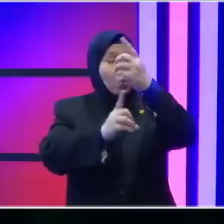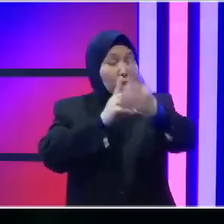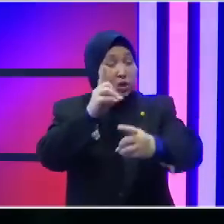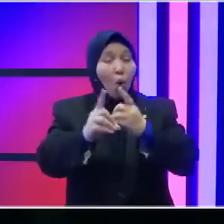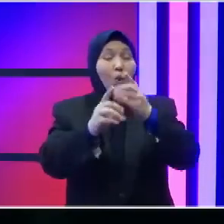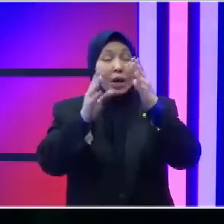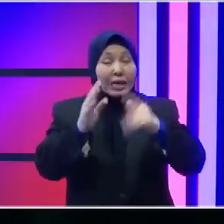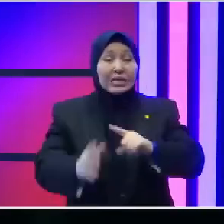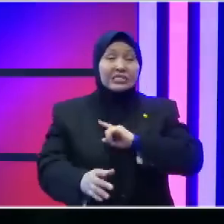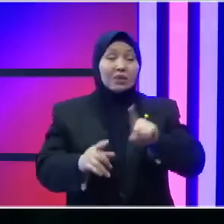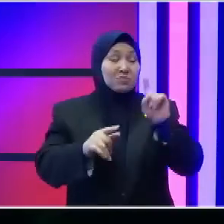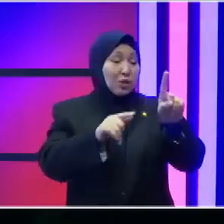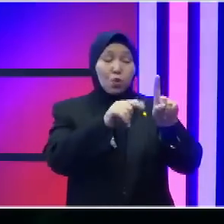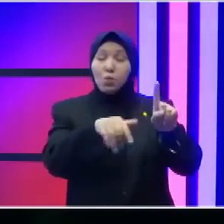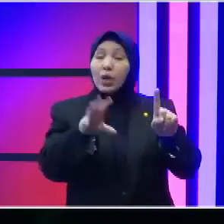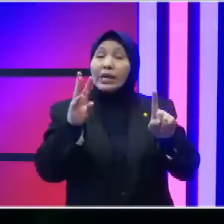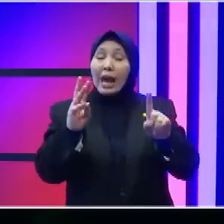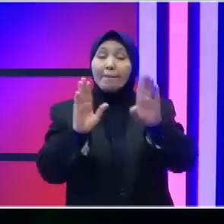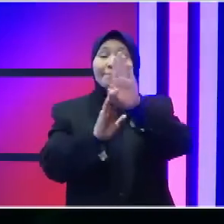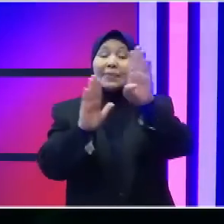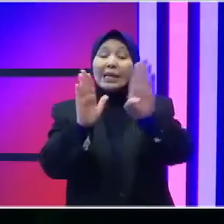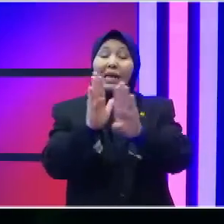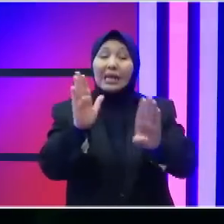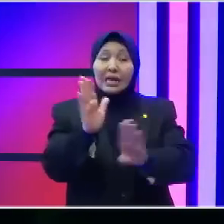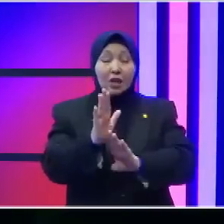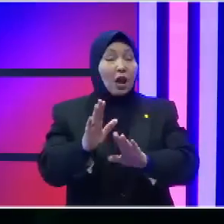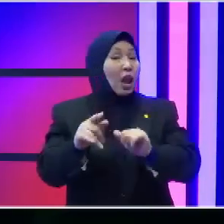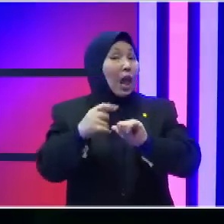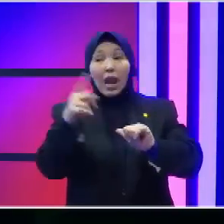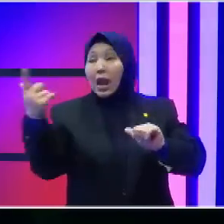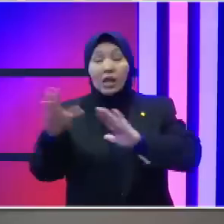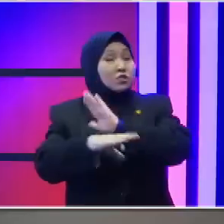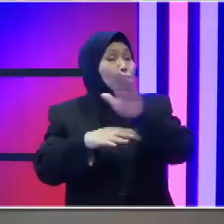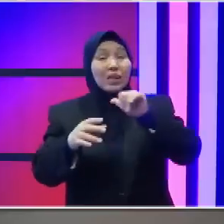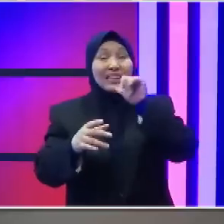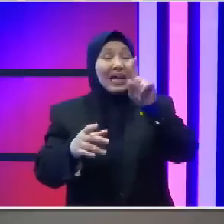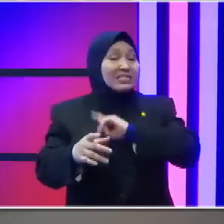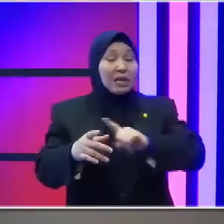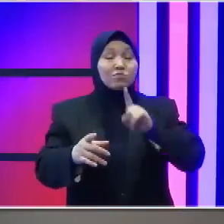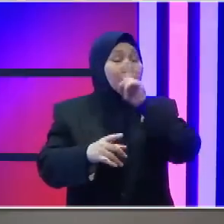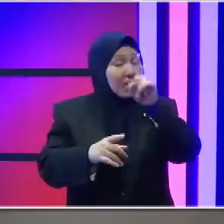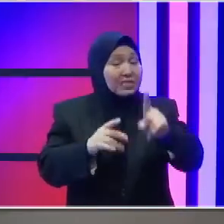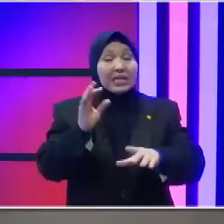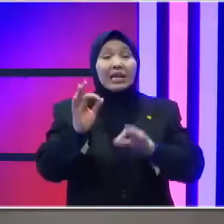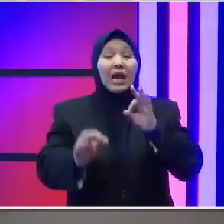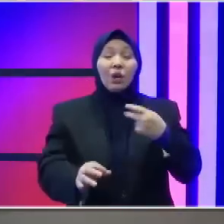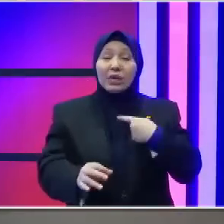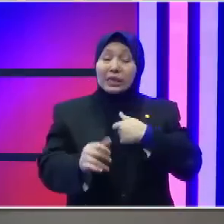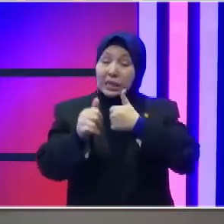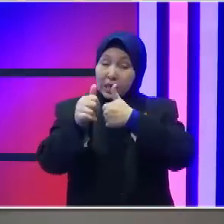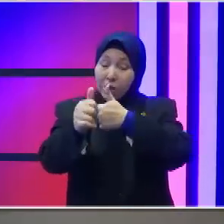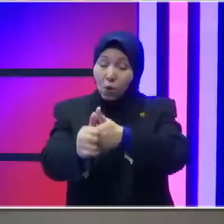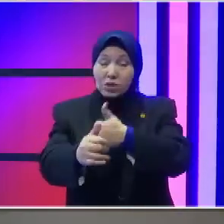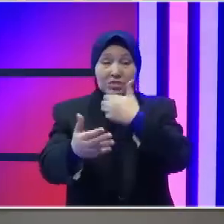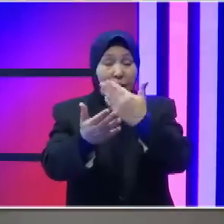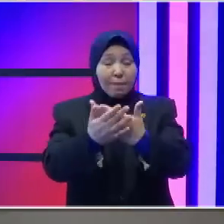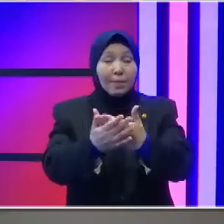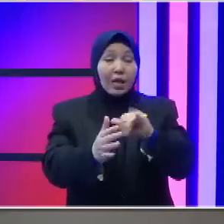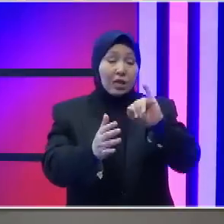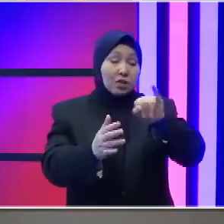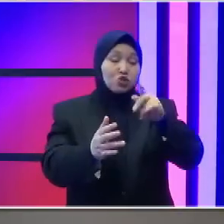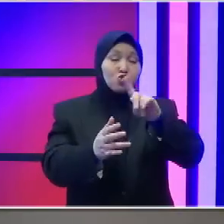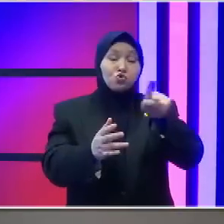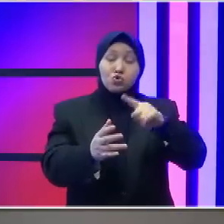Islam 1.6 bilion sahaja, yang lainnya semua tak Islam. Sebenarnya kalau kita ikuti sampai juz yang